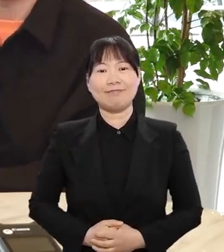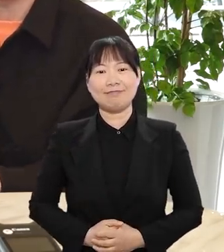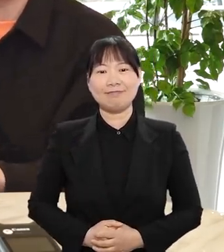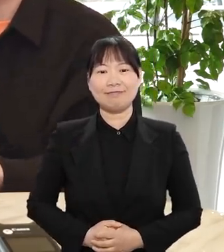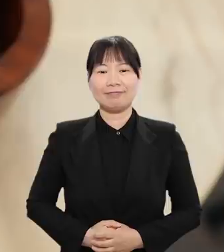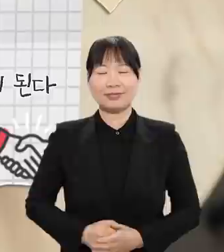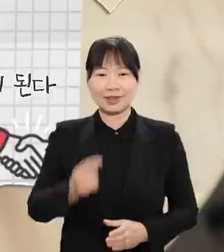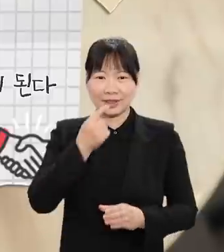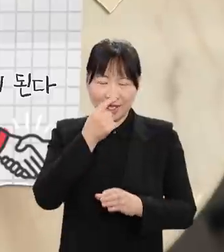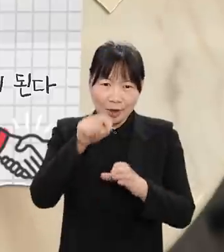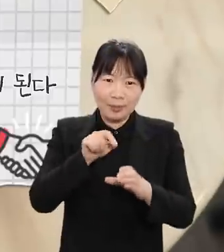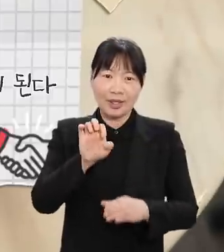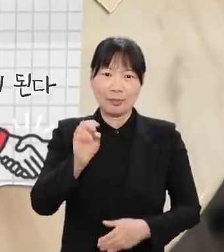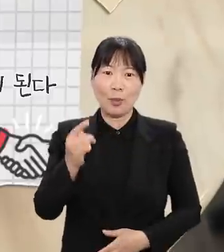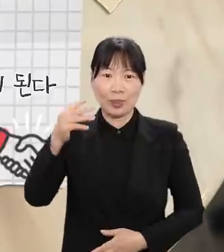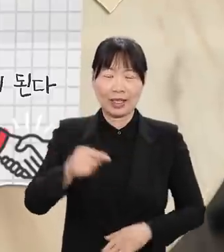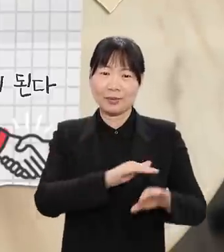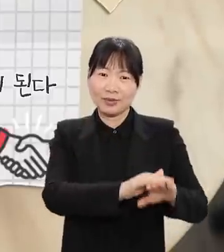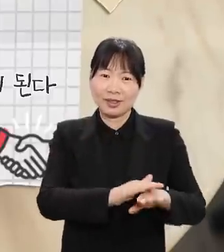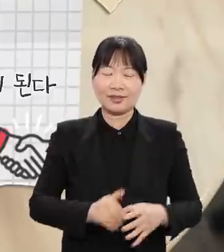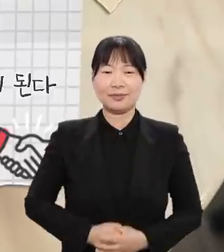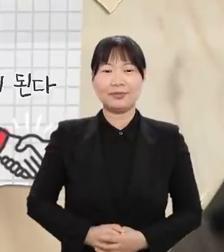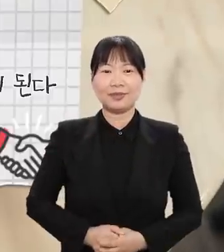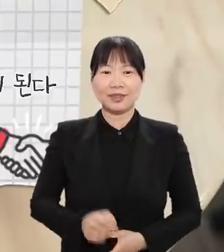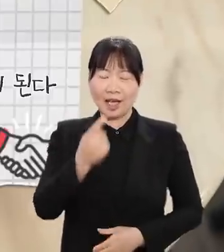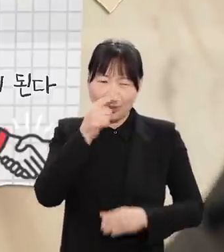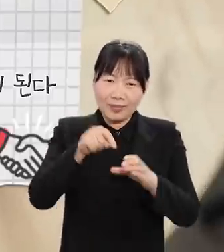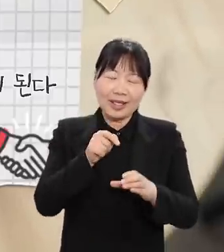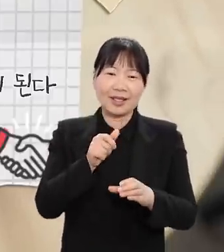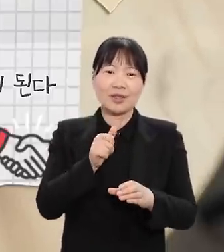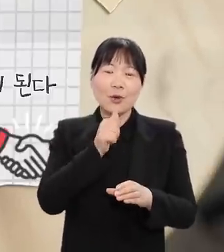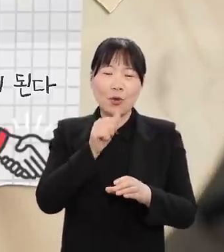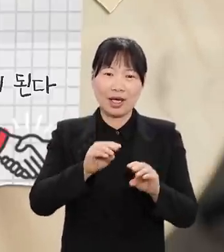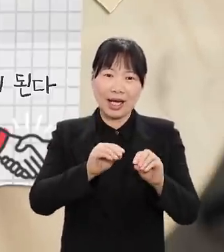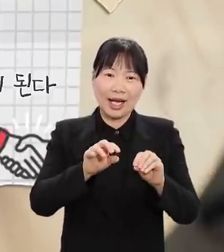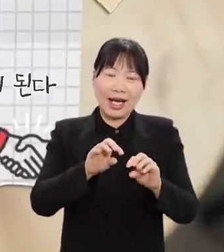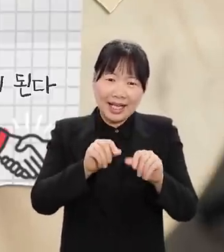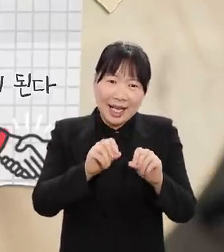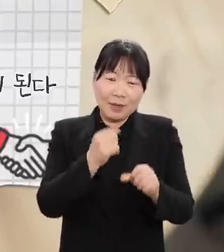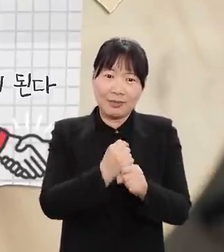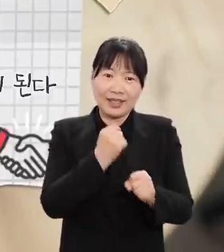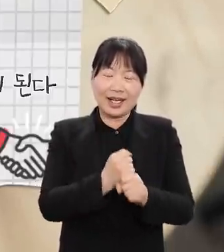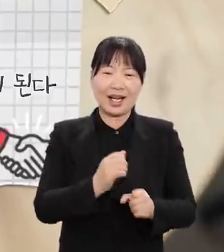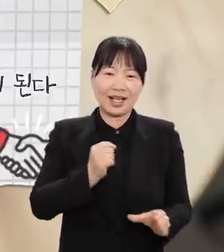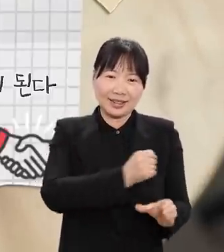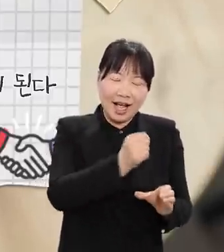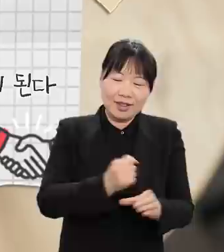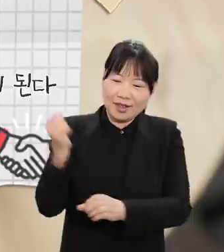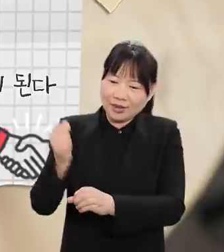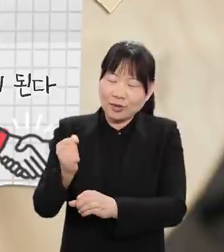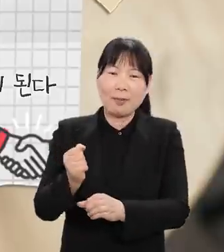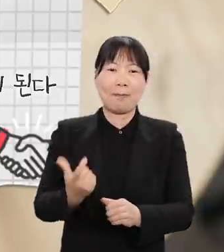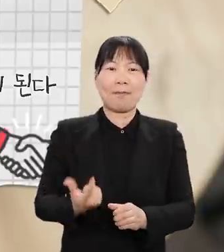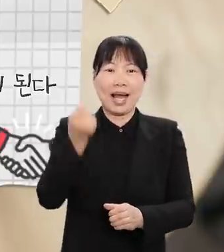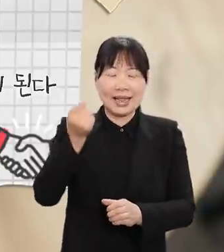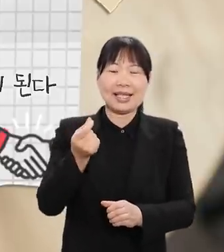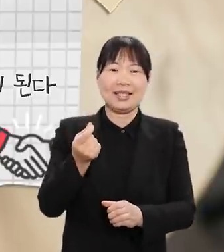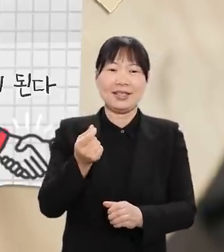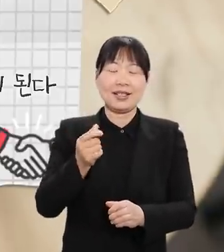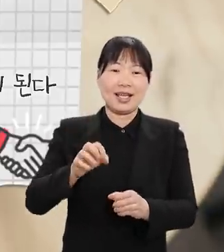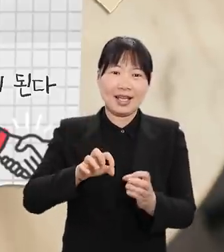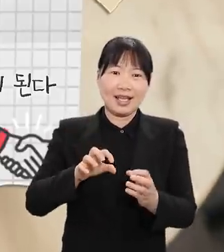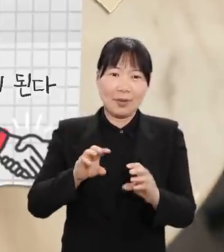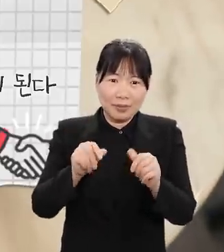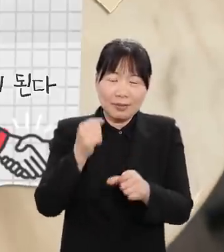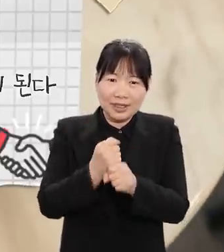이게 왔습니다. 커피 코트를 걸고 하는 게임 커피콩을 달아라. 그라인더와 절구로 커피 원두를 더 빨리 가는